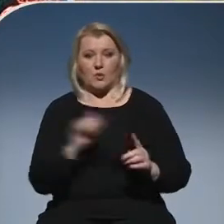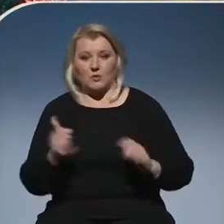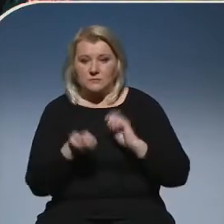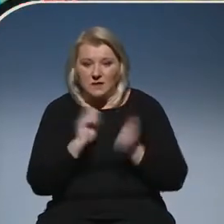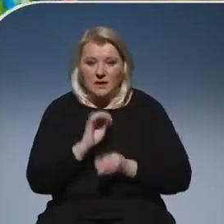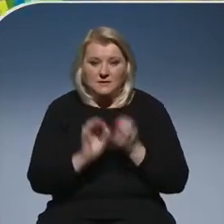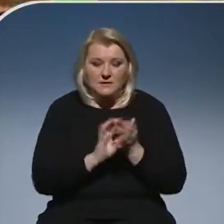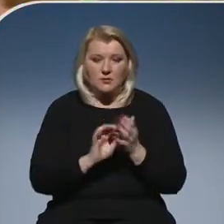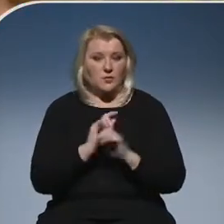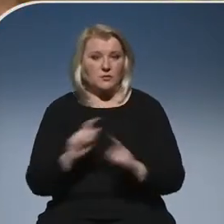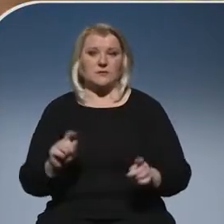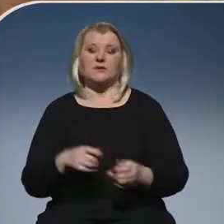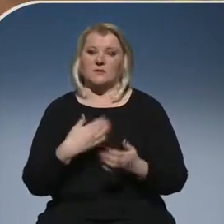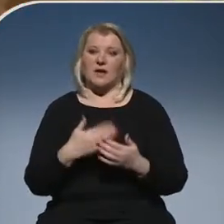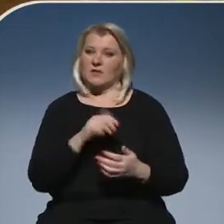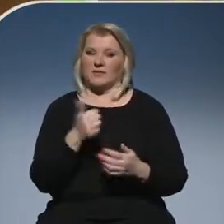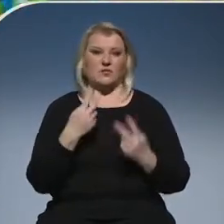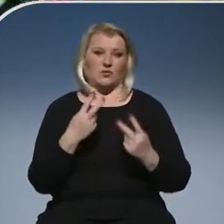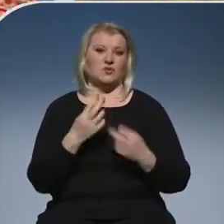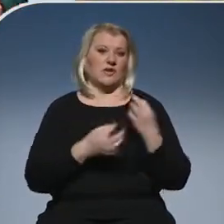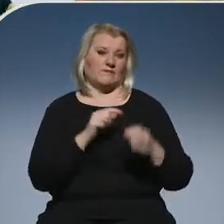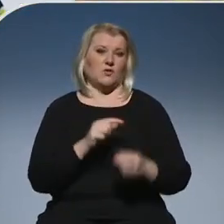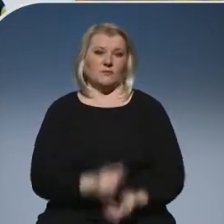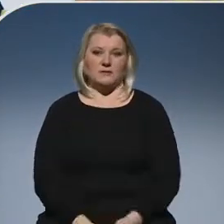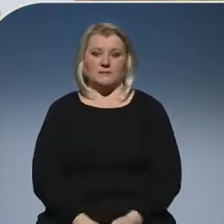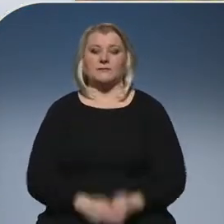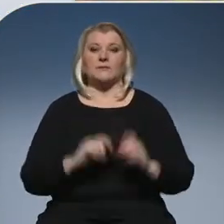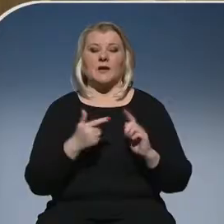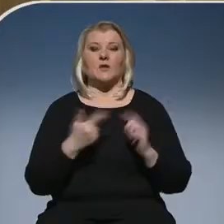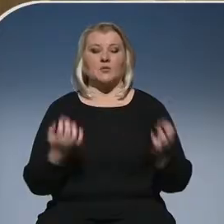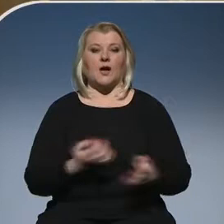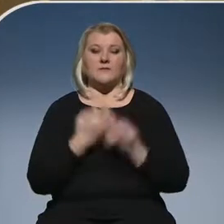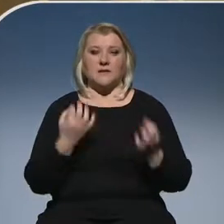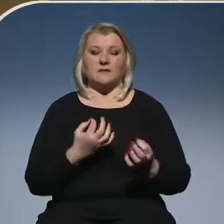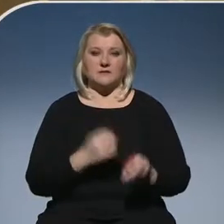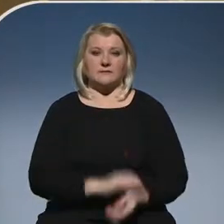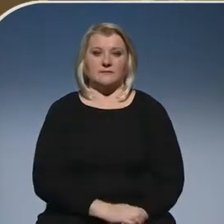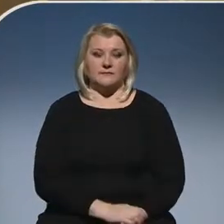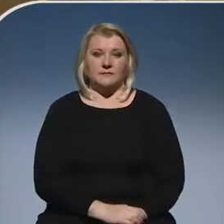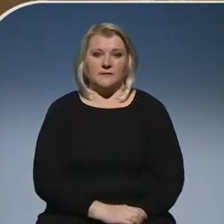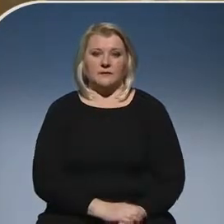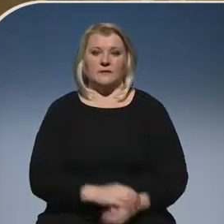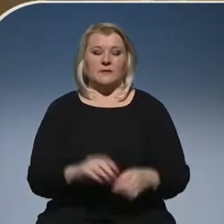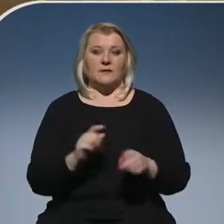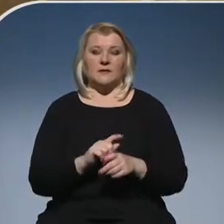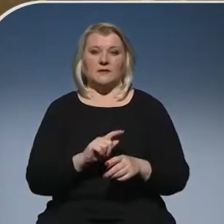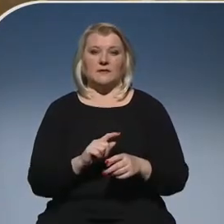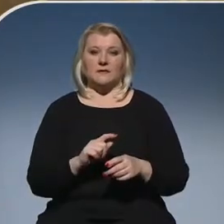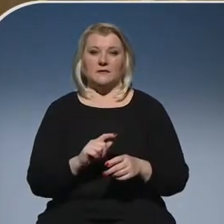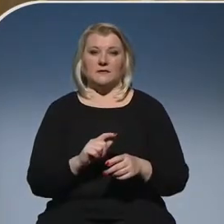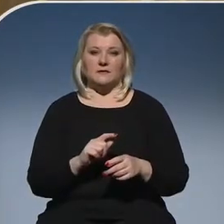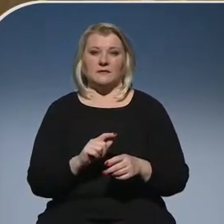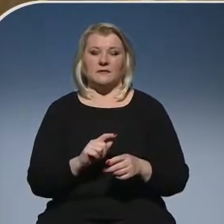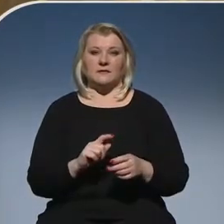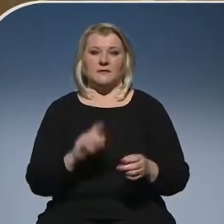první argument, ta informovanost, kterou laik nemá. Jaký je druhý? Tak dalším argumentem je vlastně nespoléhat se